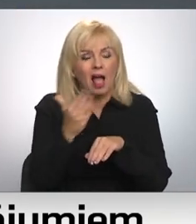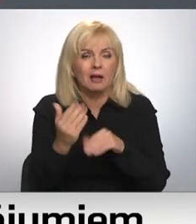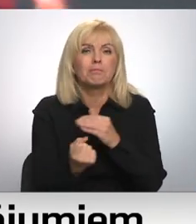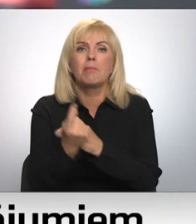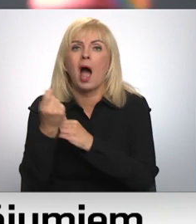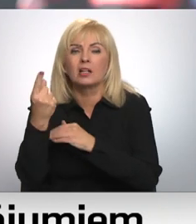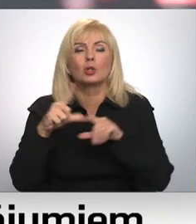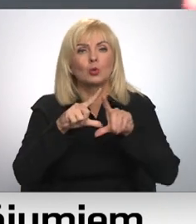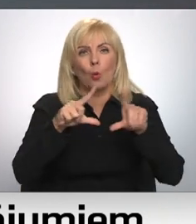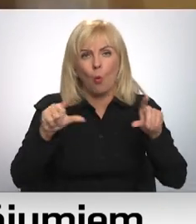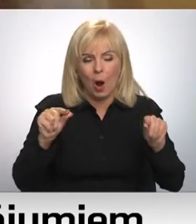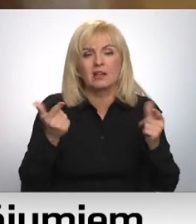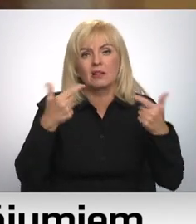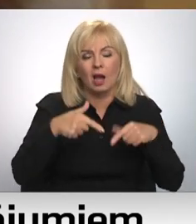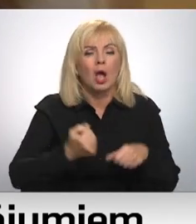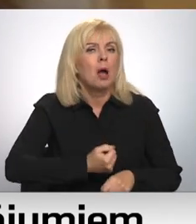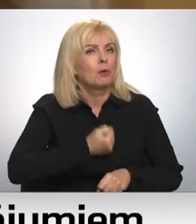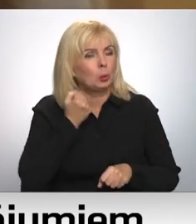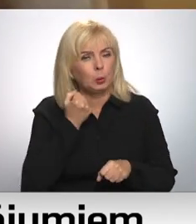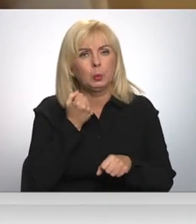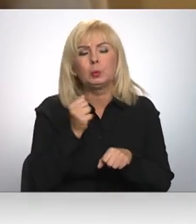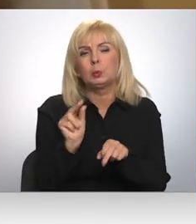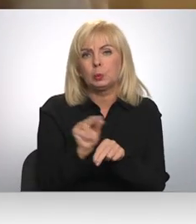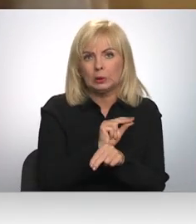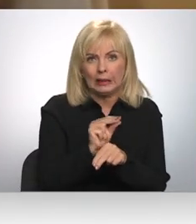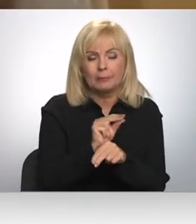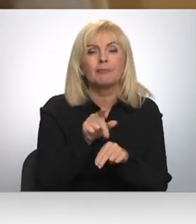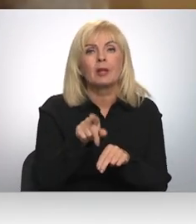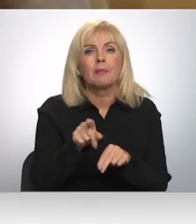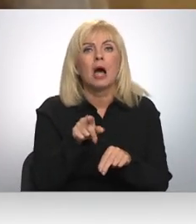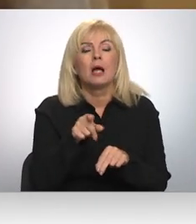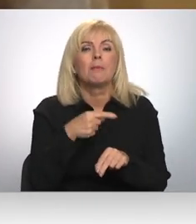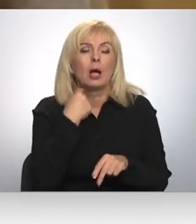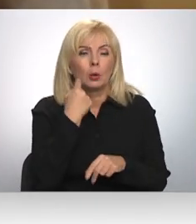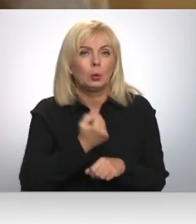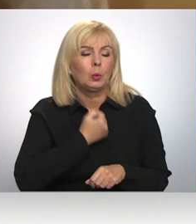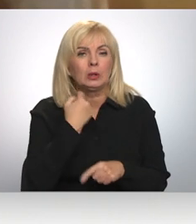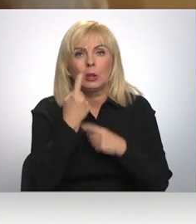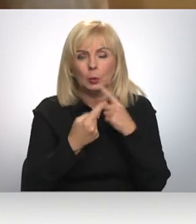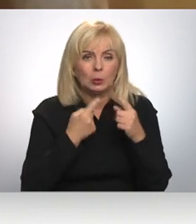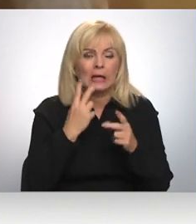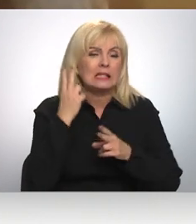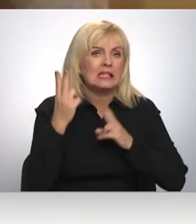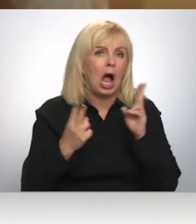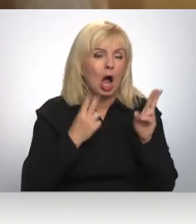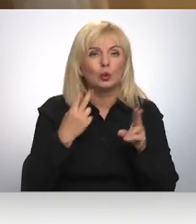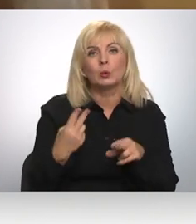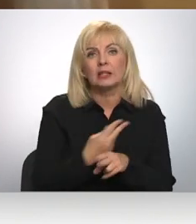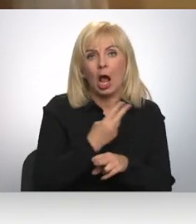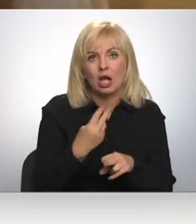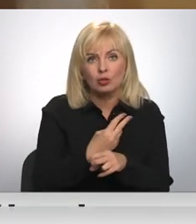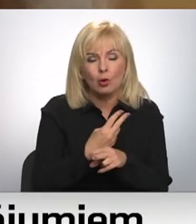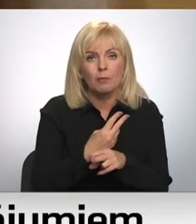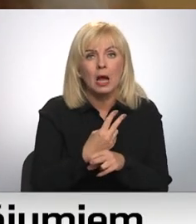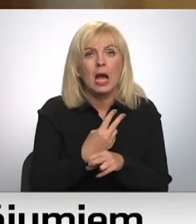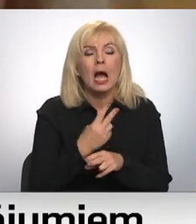tad novērst jau ir grūtāk. Klasiskie šeit traucējumi ir skaņu izrunas traucējumi bērniem, kas ir gan